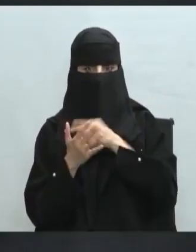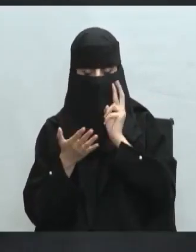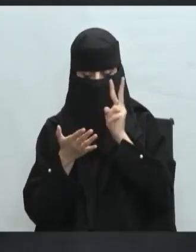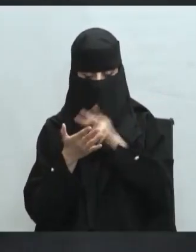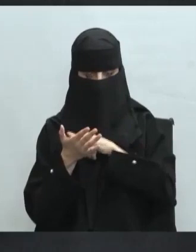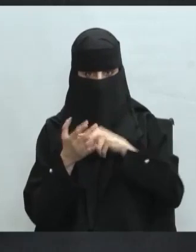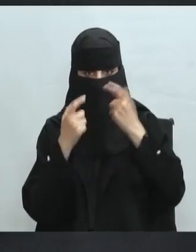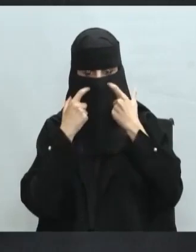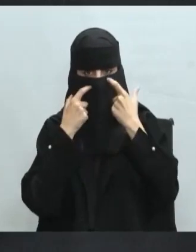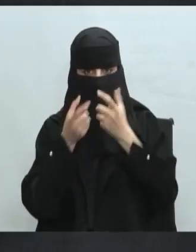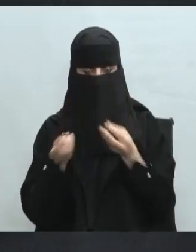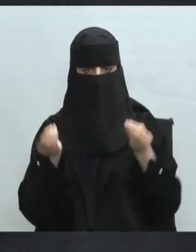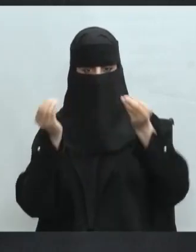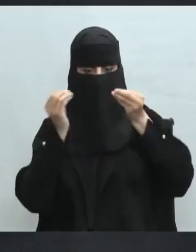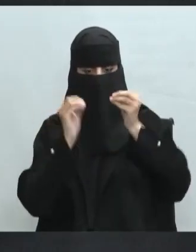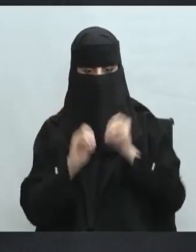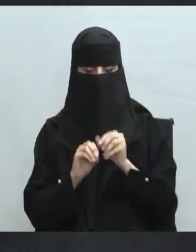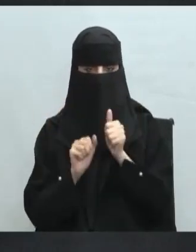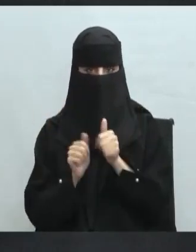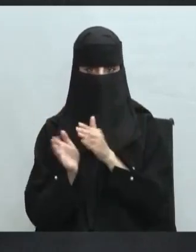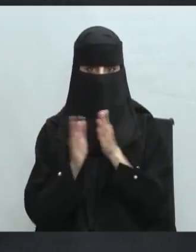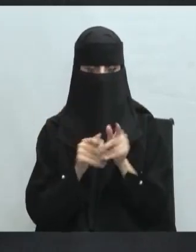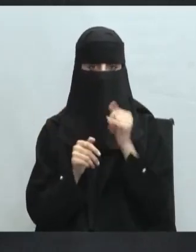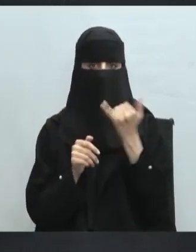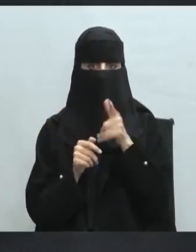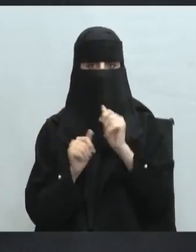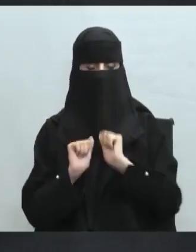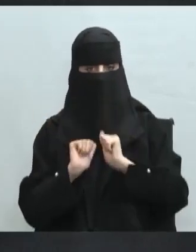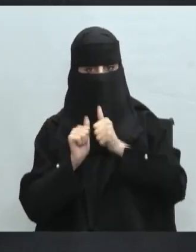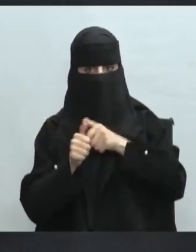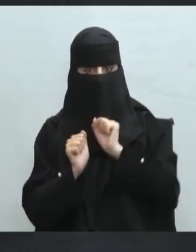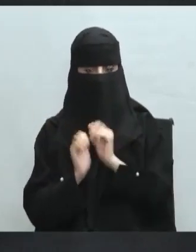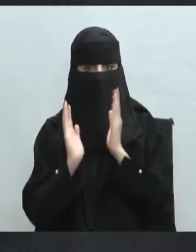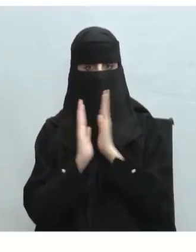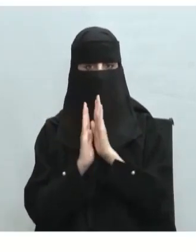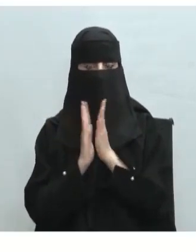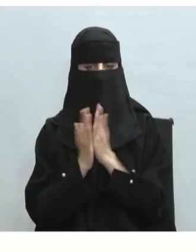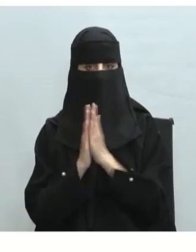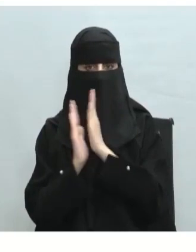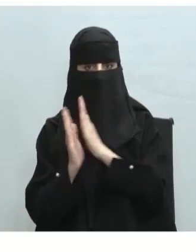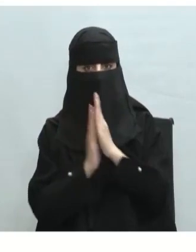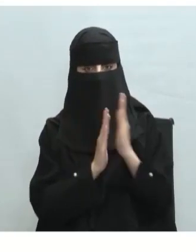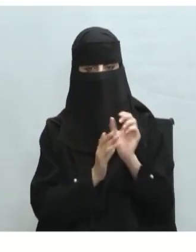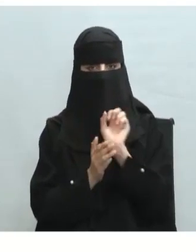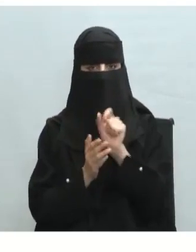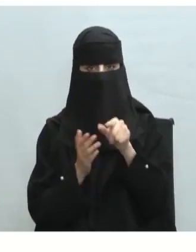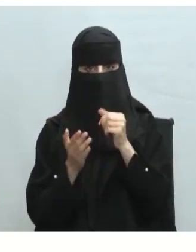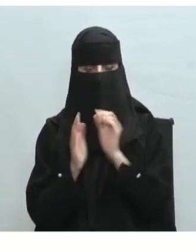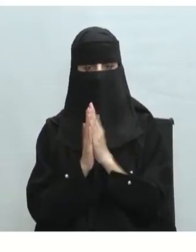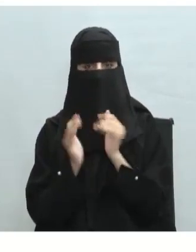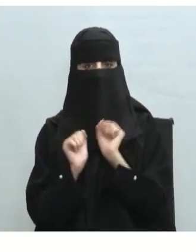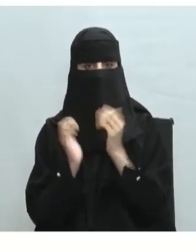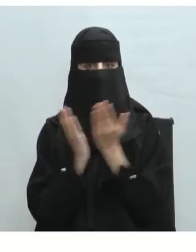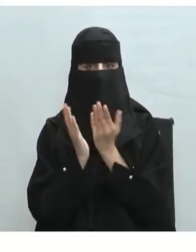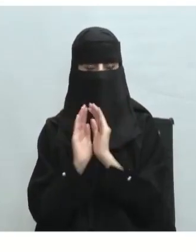التركيز ساهم في تكوين مكتبه خاصه للفصل احضر كتابا مختارا او مجله واودعها مكتبه الفصل